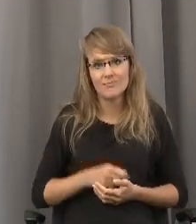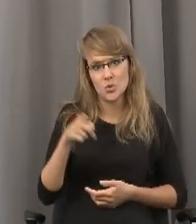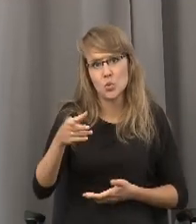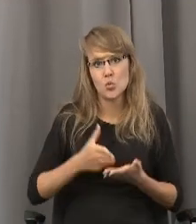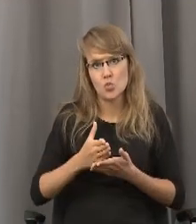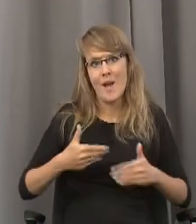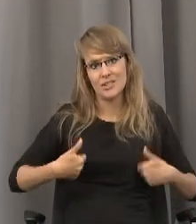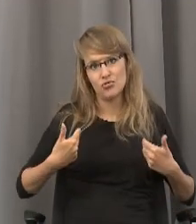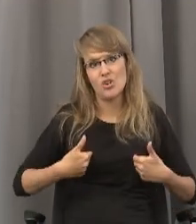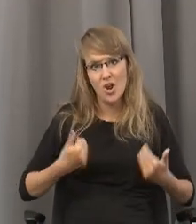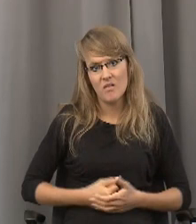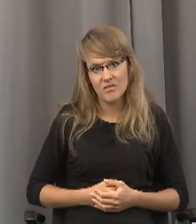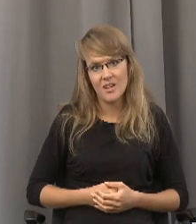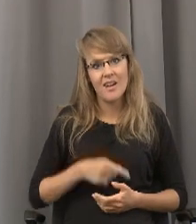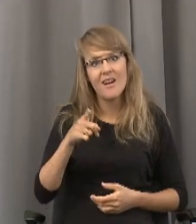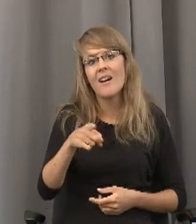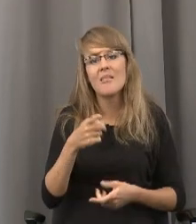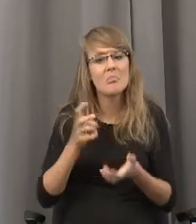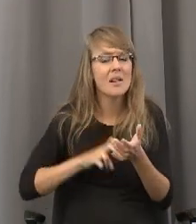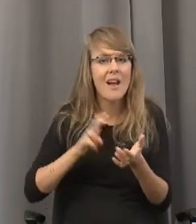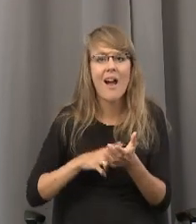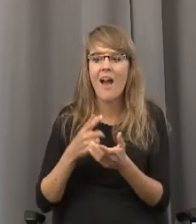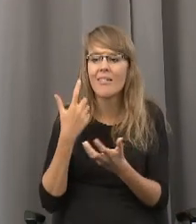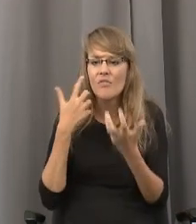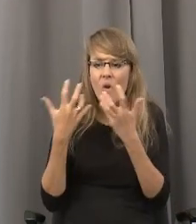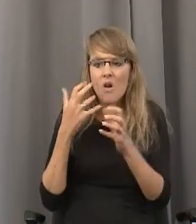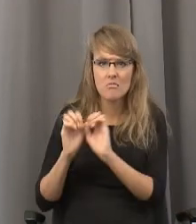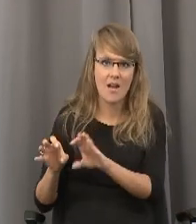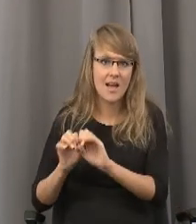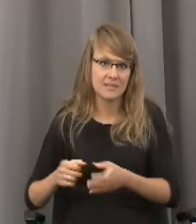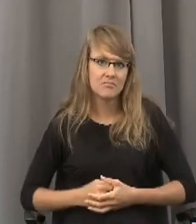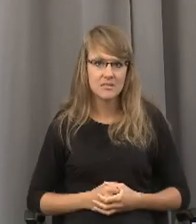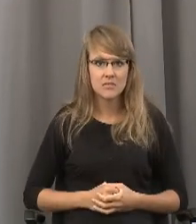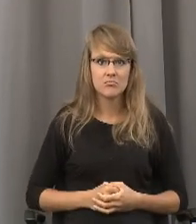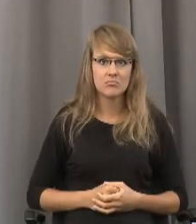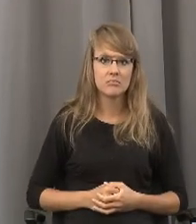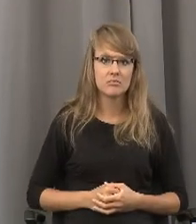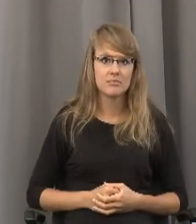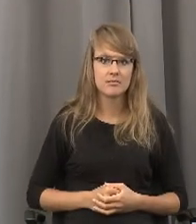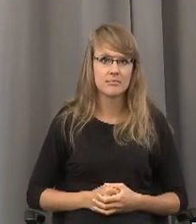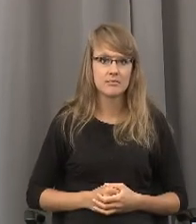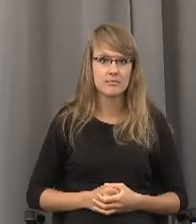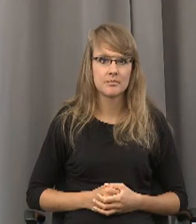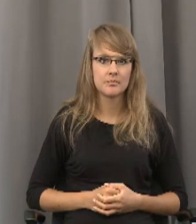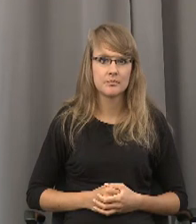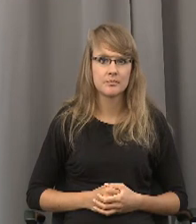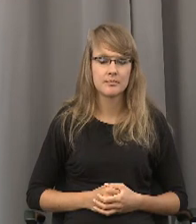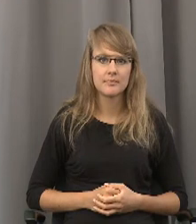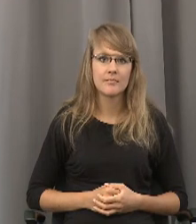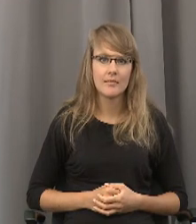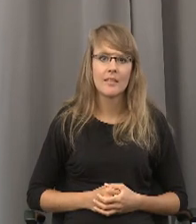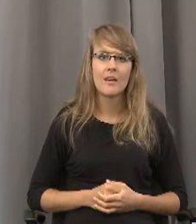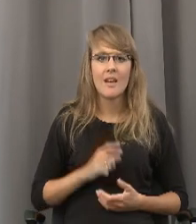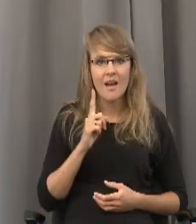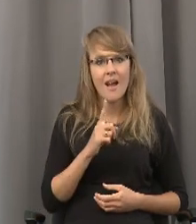służbę zdrowia, która odpowiednio nie informuje opiekuna. Można powiedzieć, dzięki Bogu, że